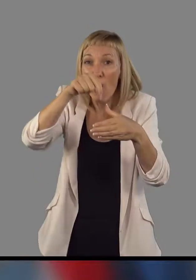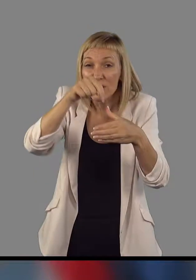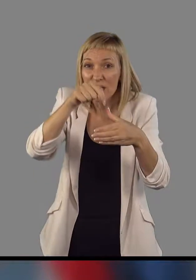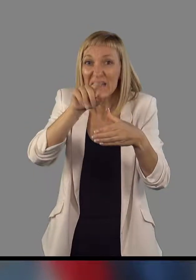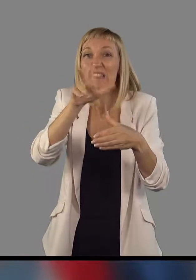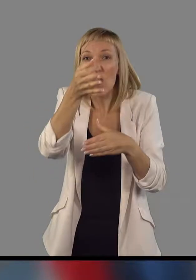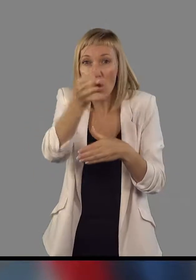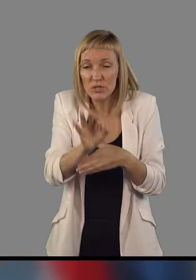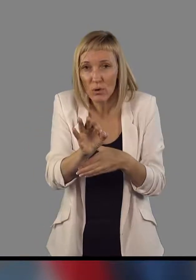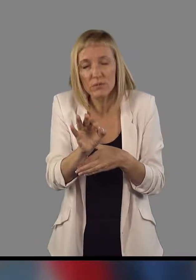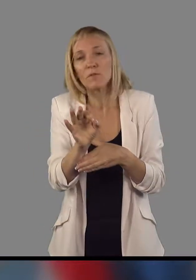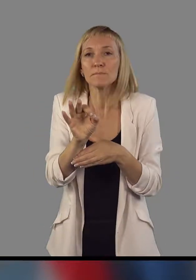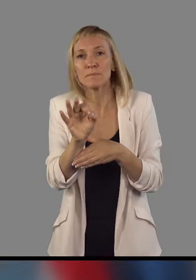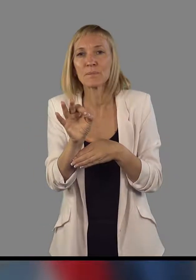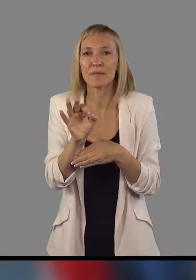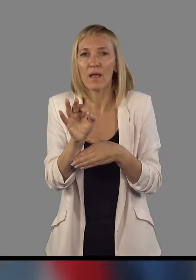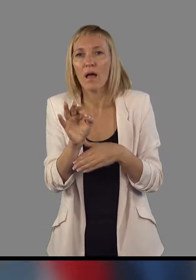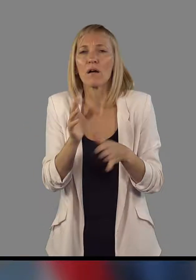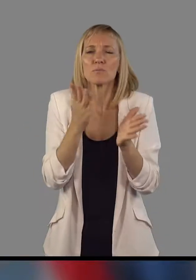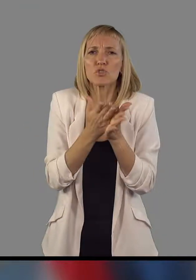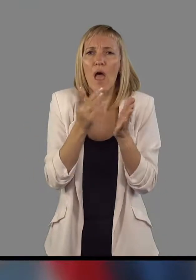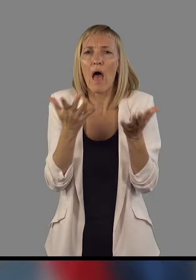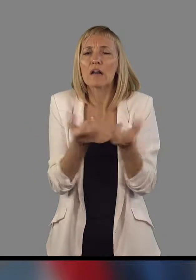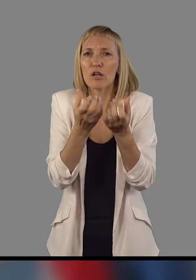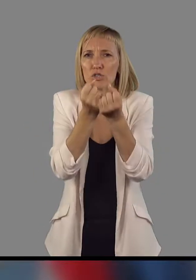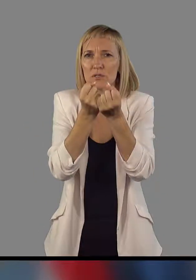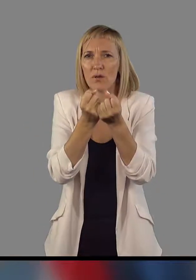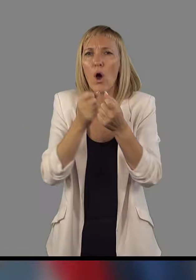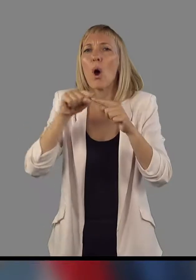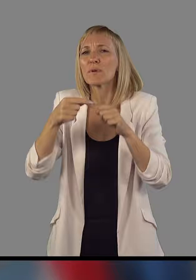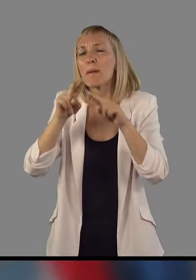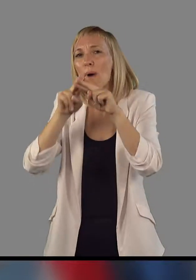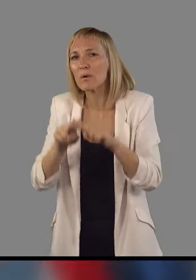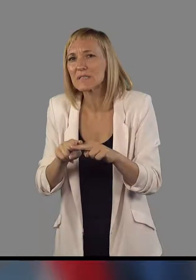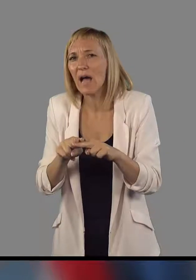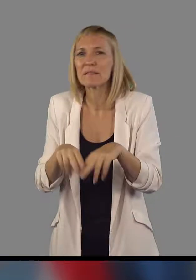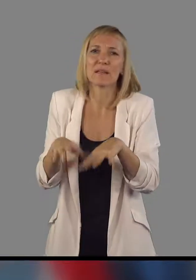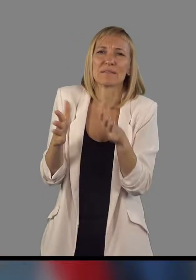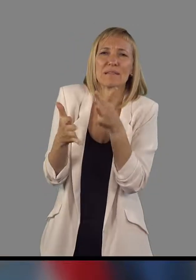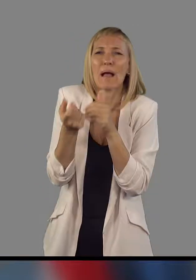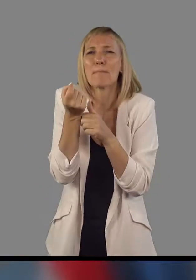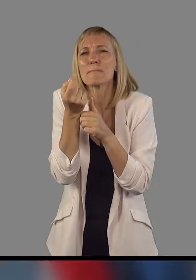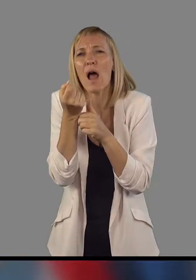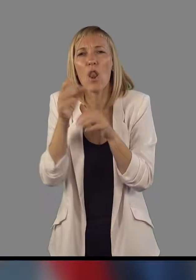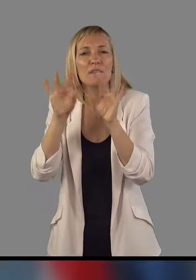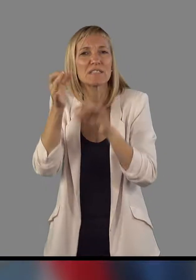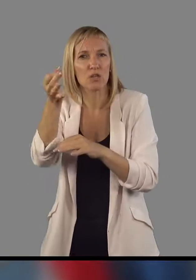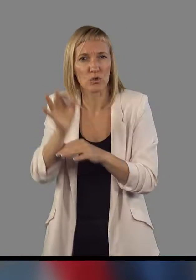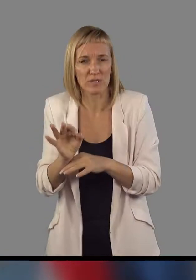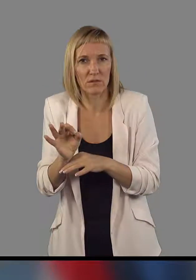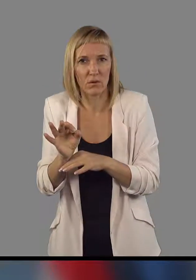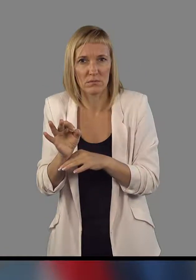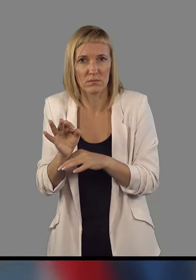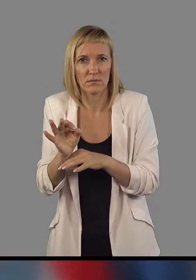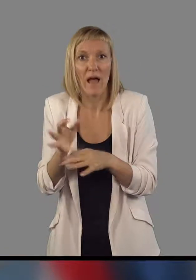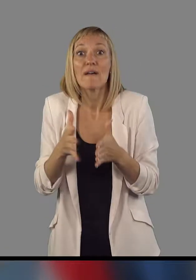večinoma bolj ali manj rutinskih, potem pa je tistih kakšnih 10%